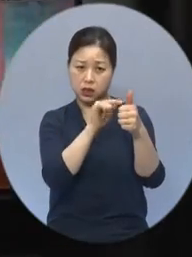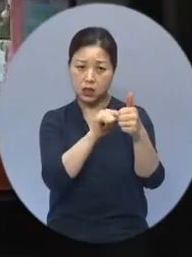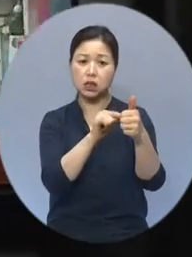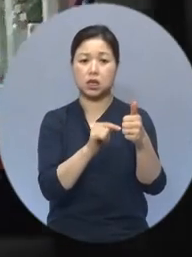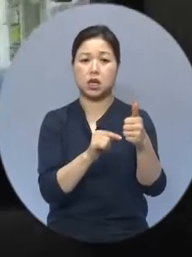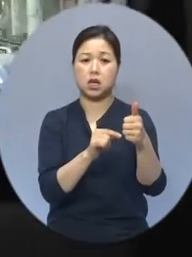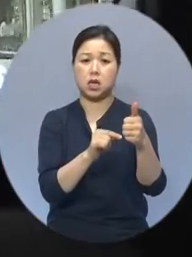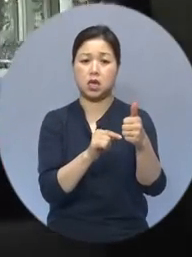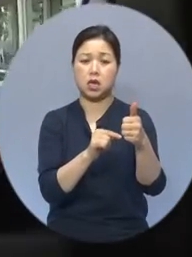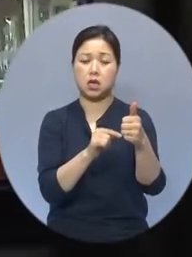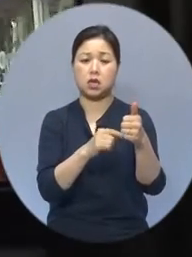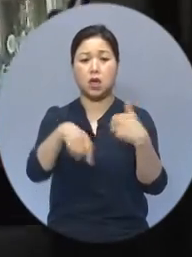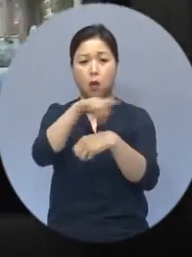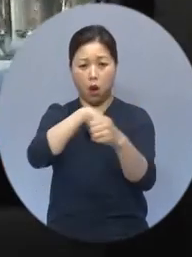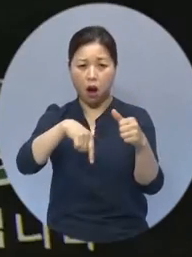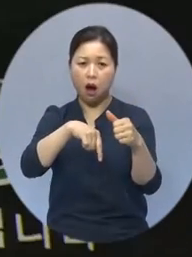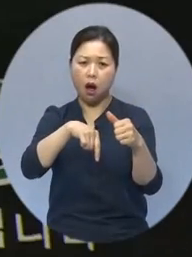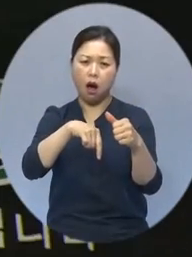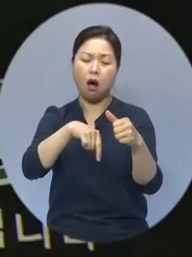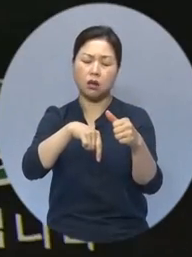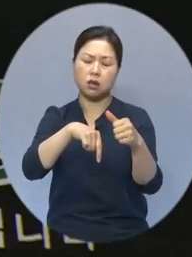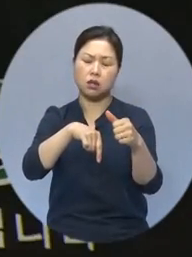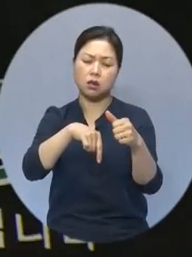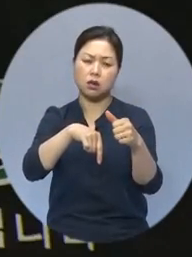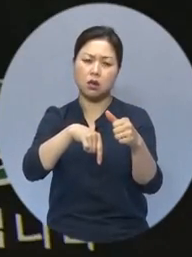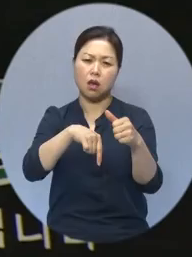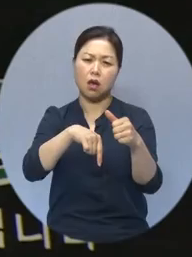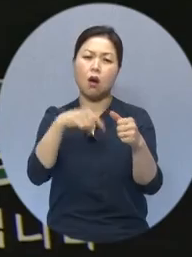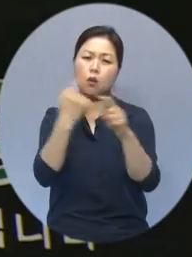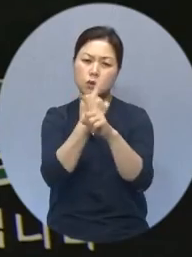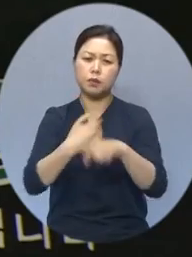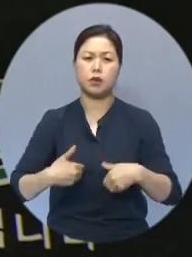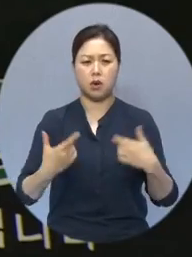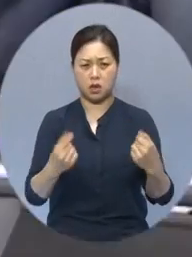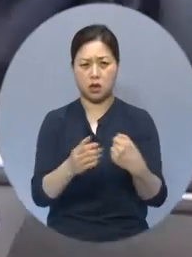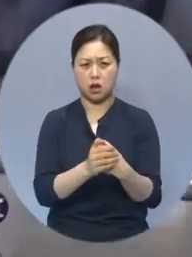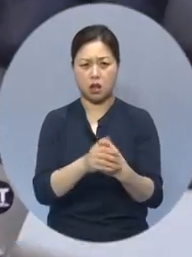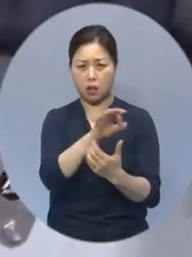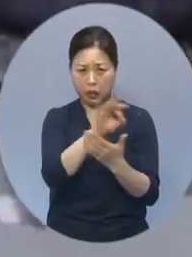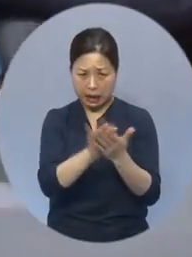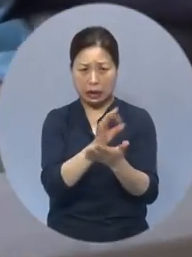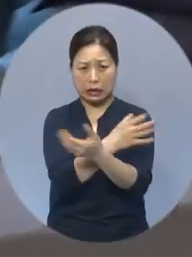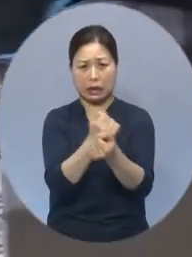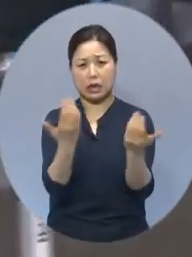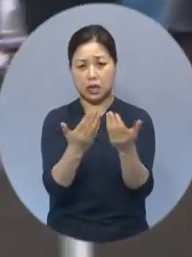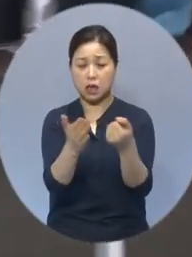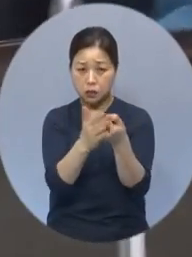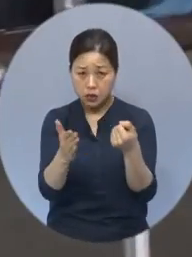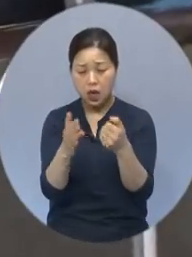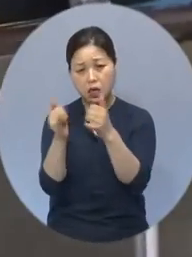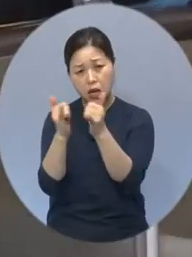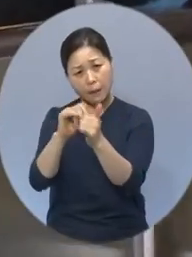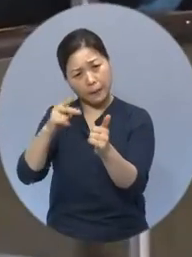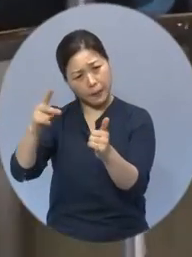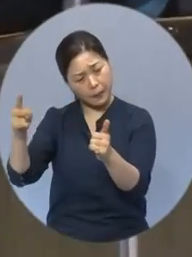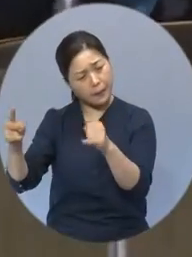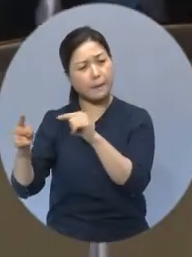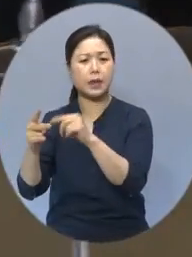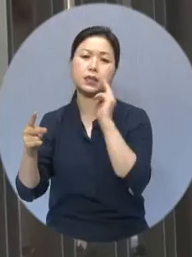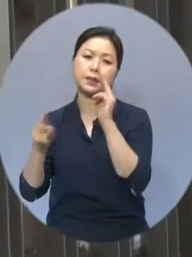문제를 지적했습니다 저임금 계약직 형태로 고용 될 잦은 인력 교체가 이어진다는